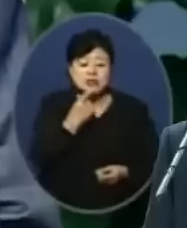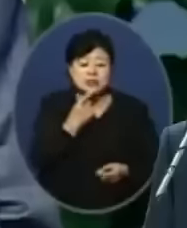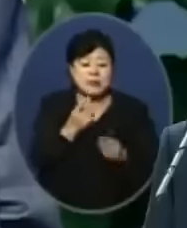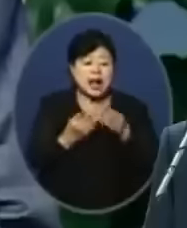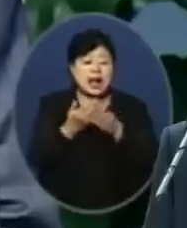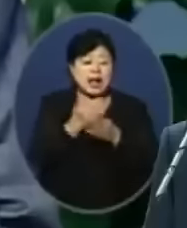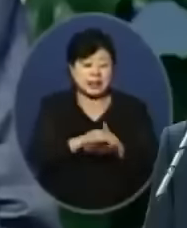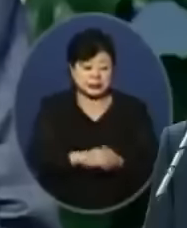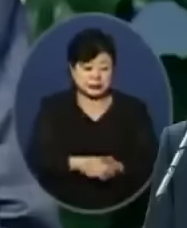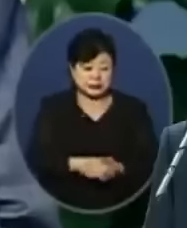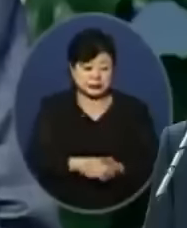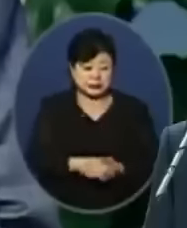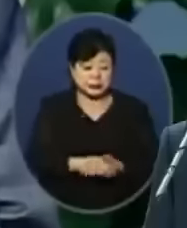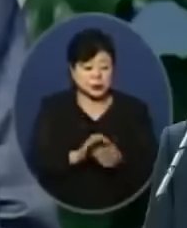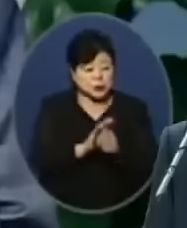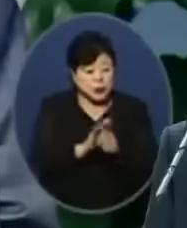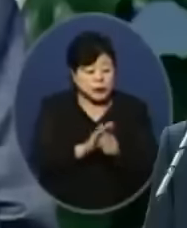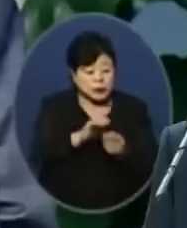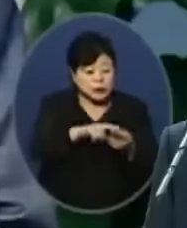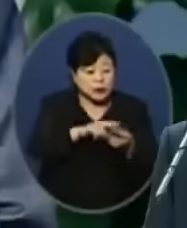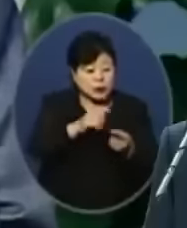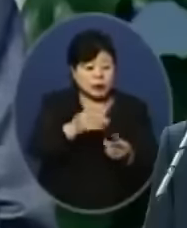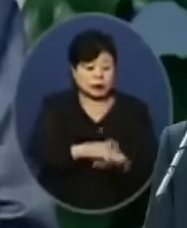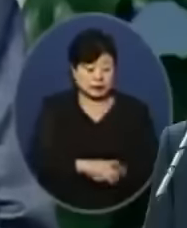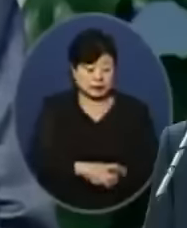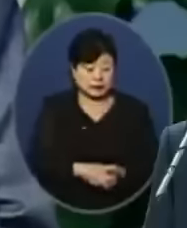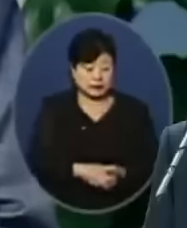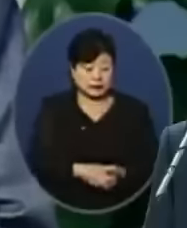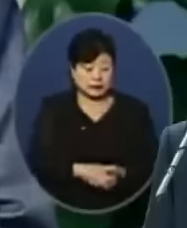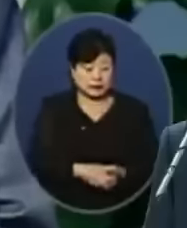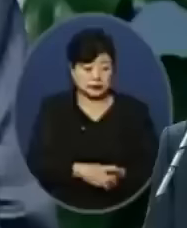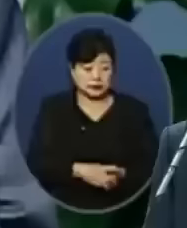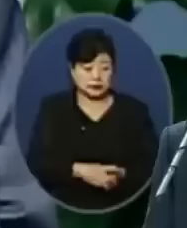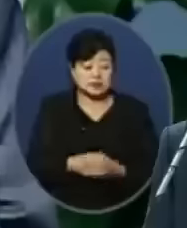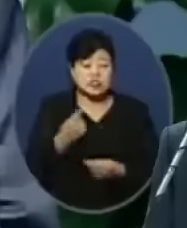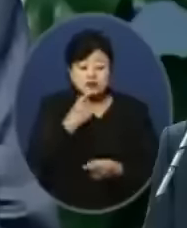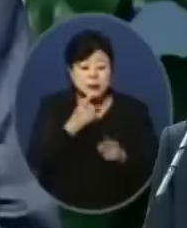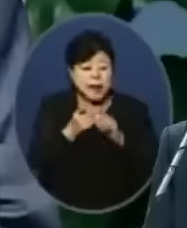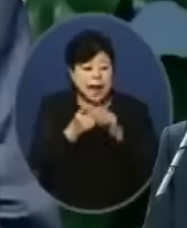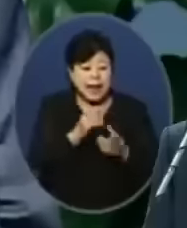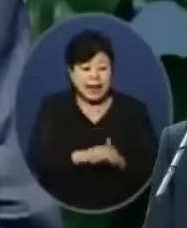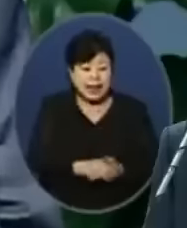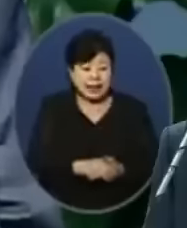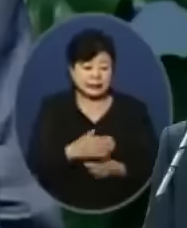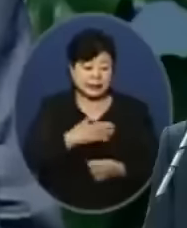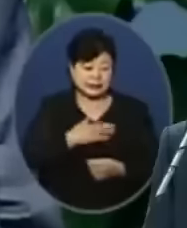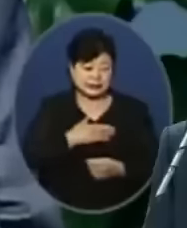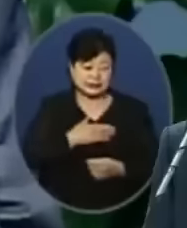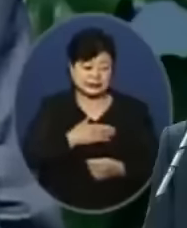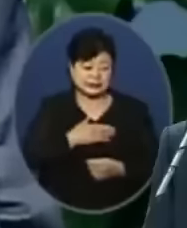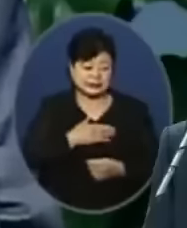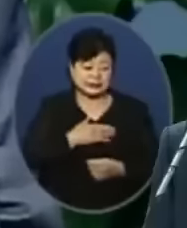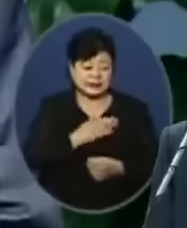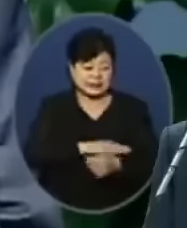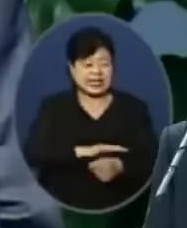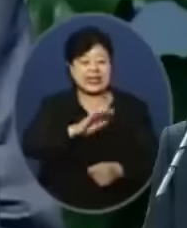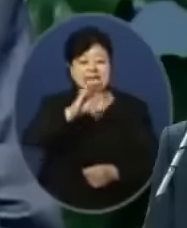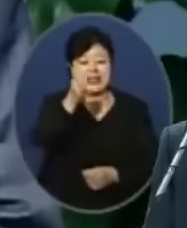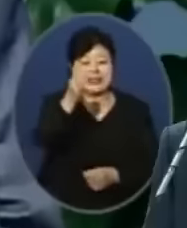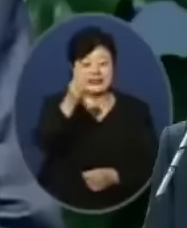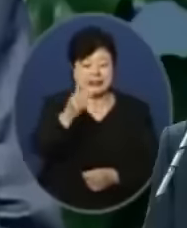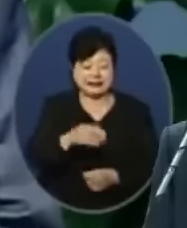말로서 여러분을 위로하면 그대로 되는 것입니다. 여러분 입술의 말로 나는 잘 될 것이다.